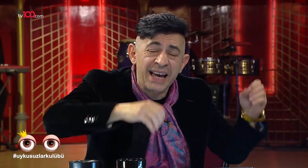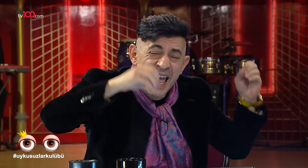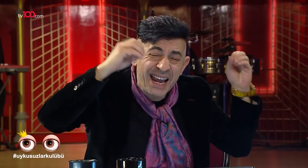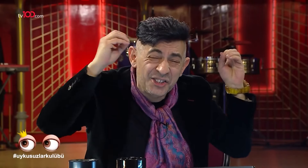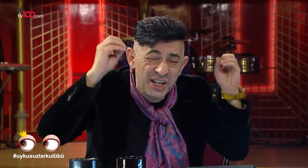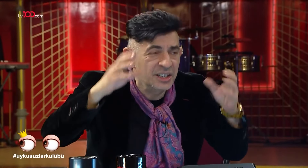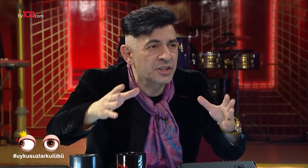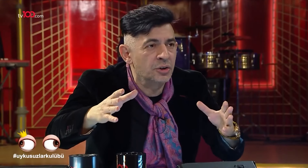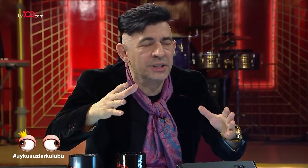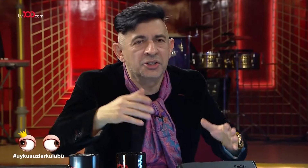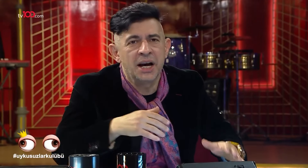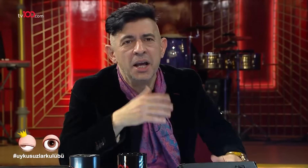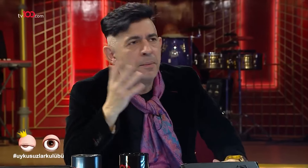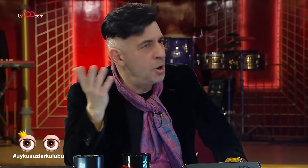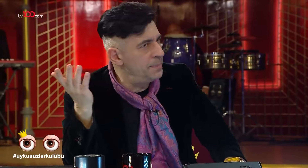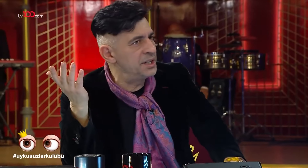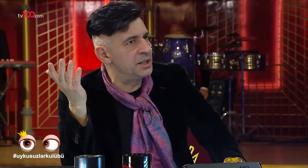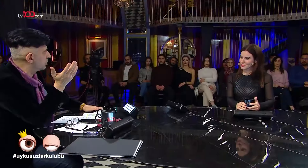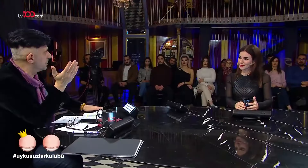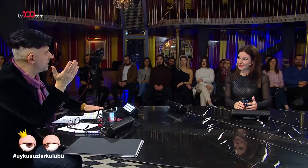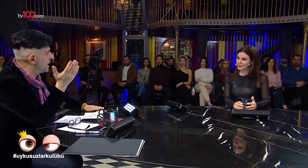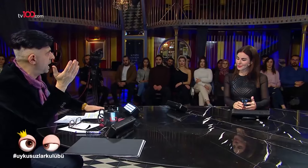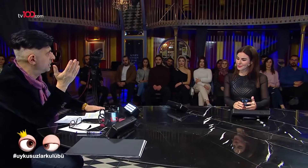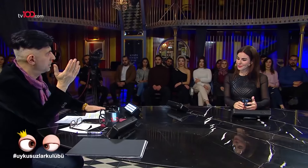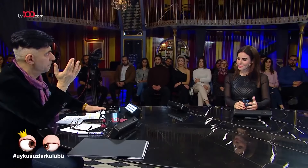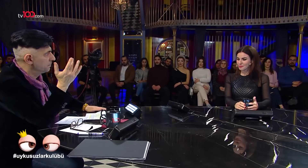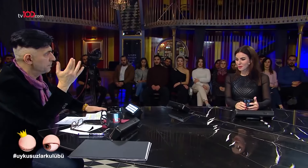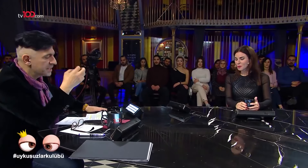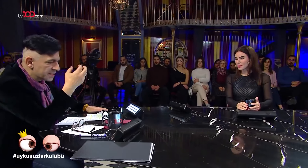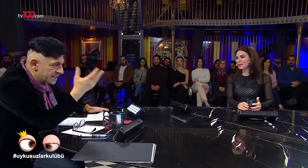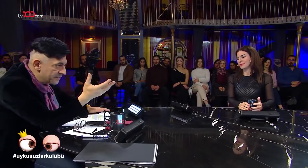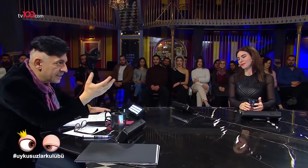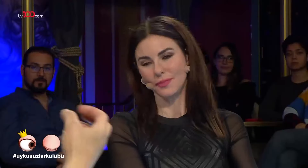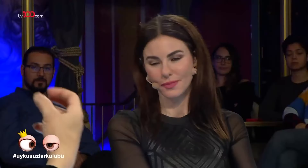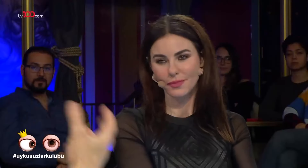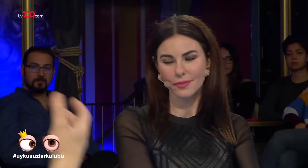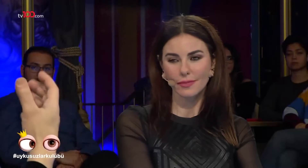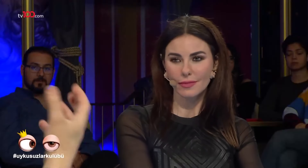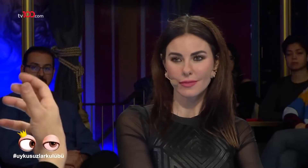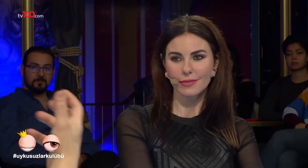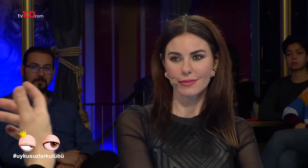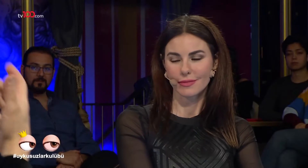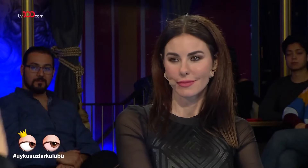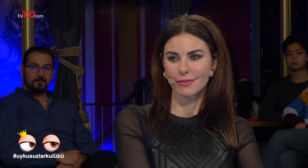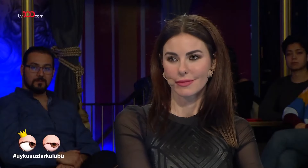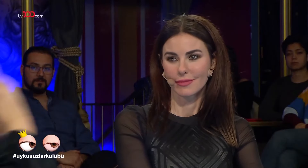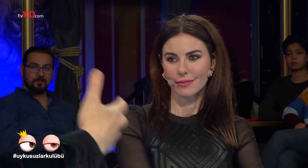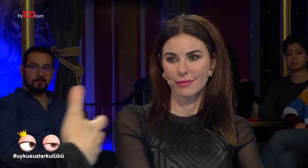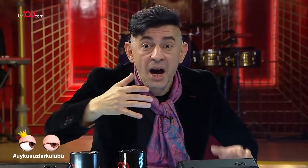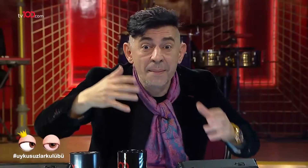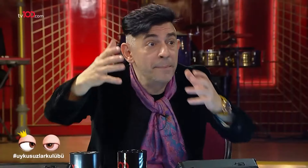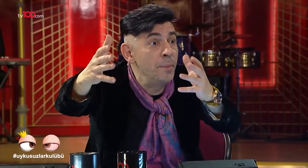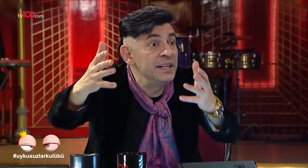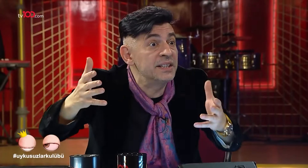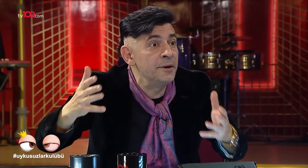onun üzerine yığ her şeyin acısını ondan çıkar böyle bir rezillik olabilir mi ya Birisini sevdiğin zaman sen birisi seni sevdi mi Sen onu daha